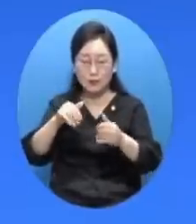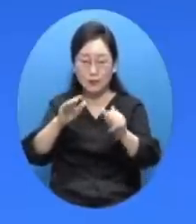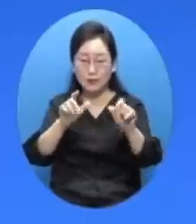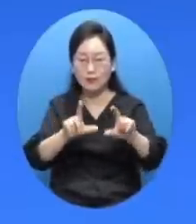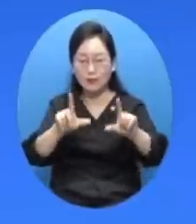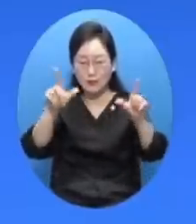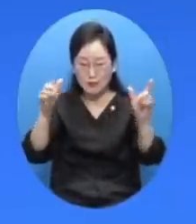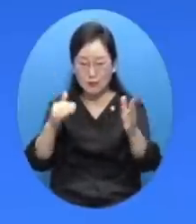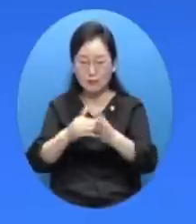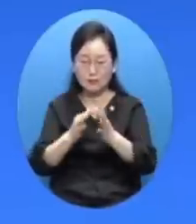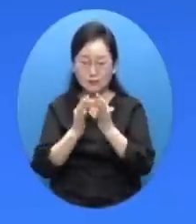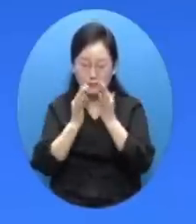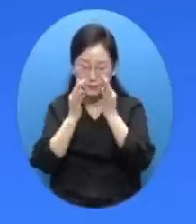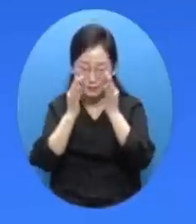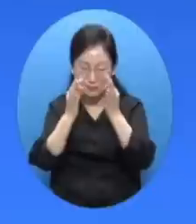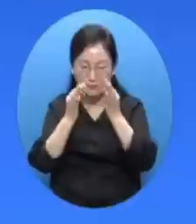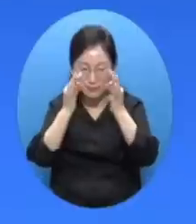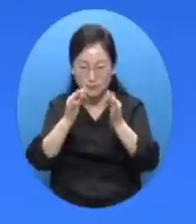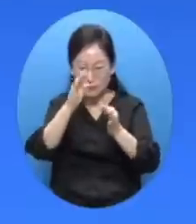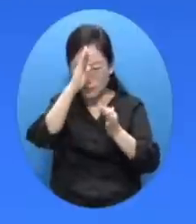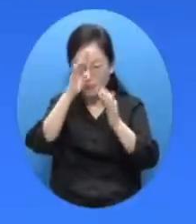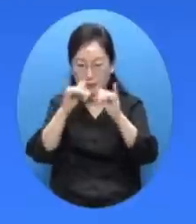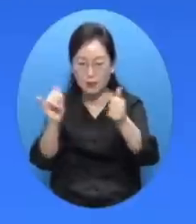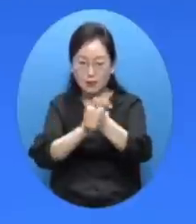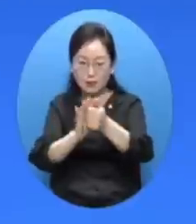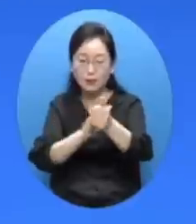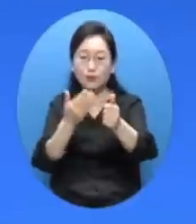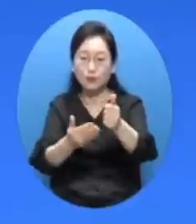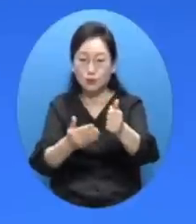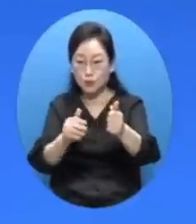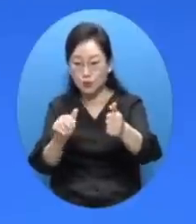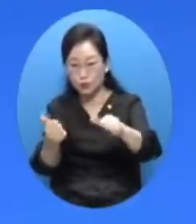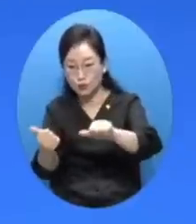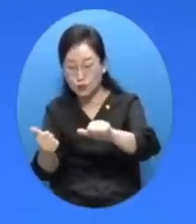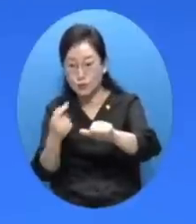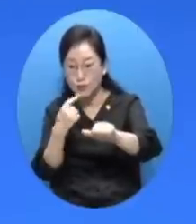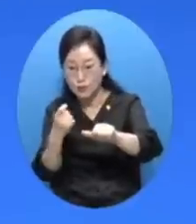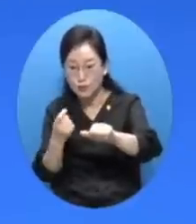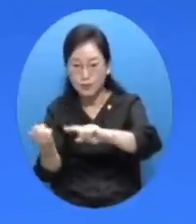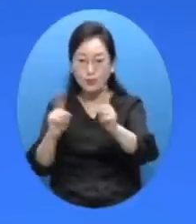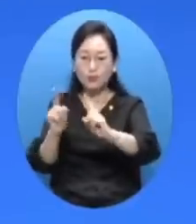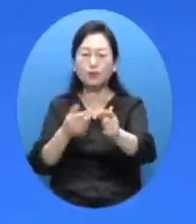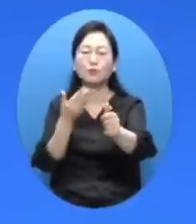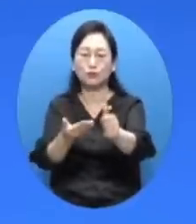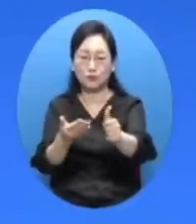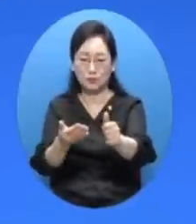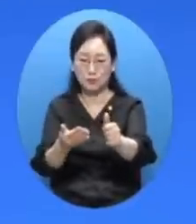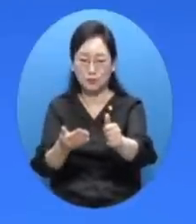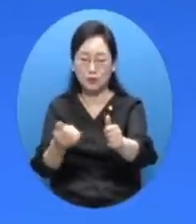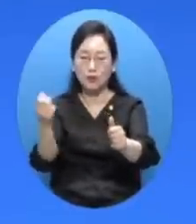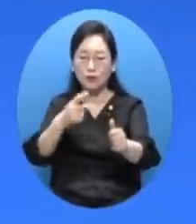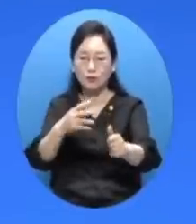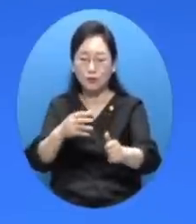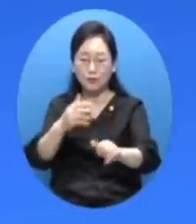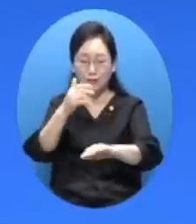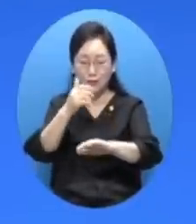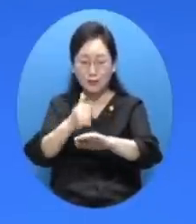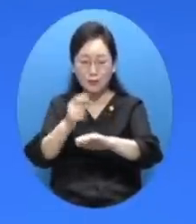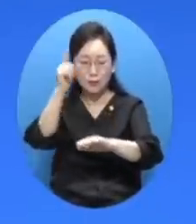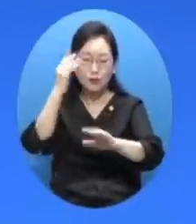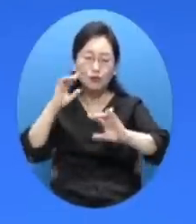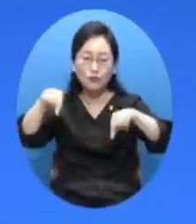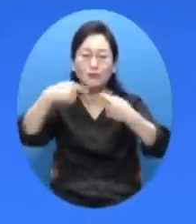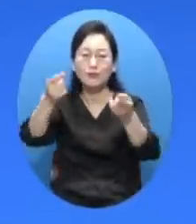최선을 다해서 환자를 돌보고 많은 죽을 사람들을 살려내고 그리고 주님의 품에 안겼습니다.